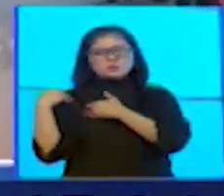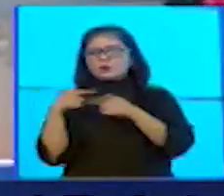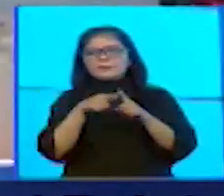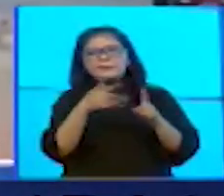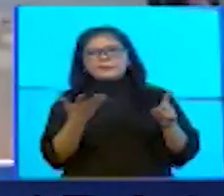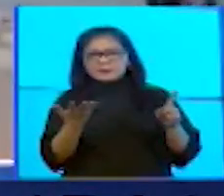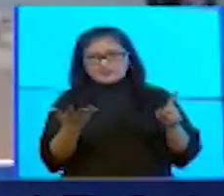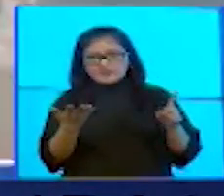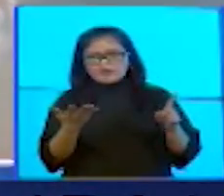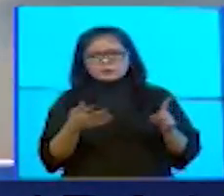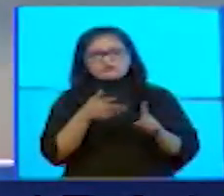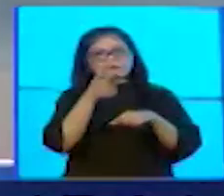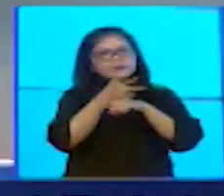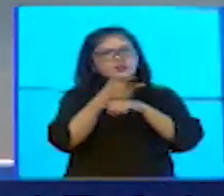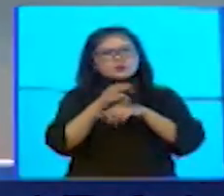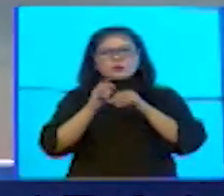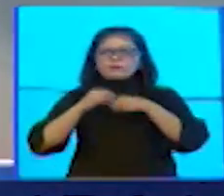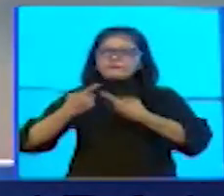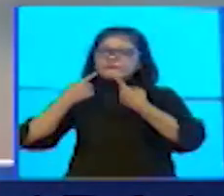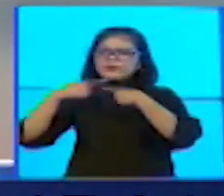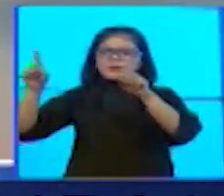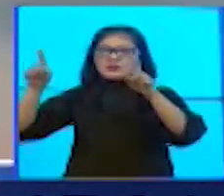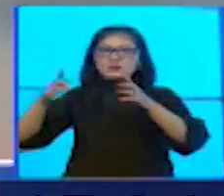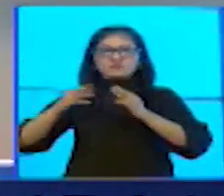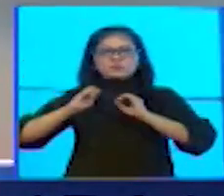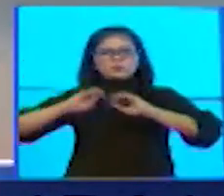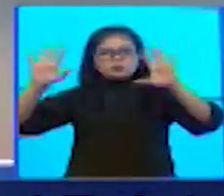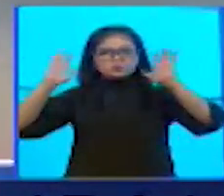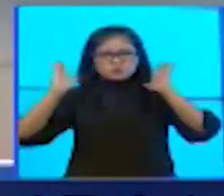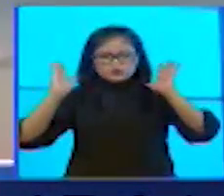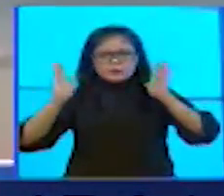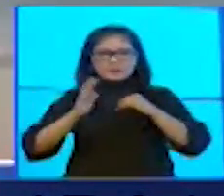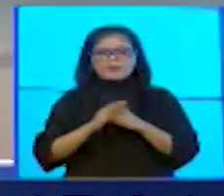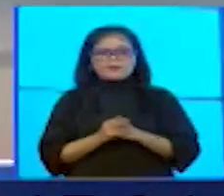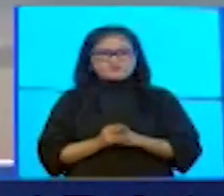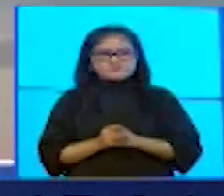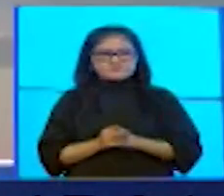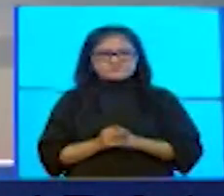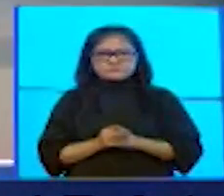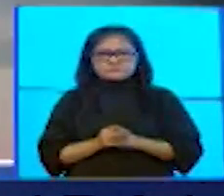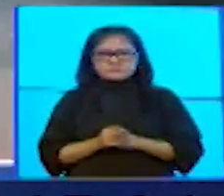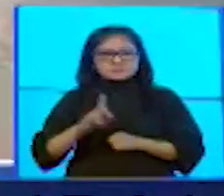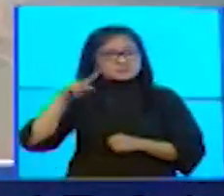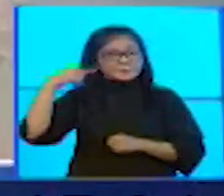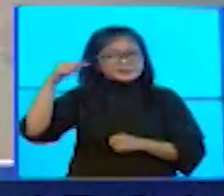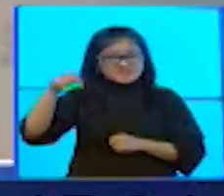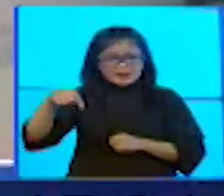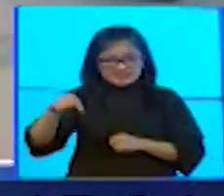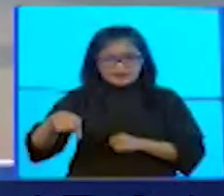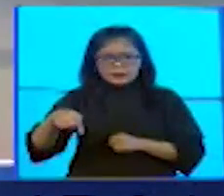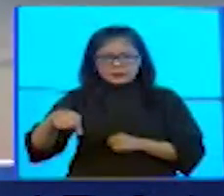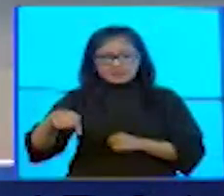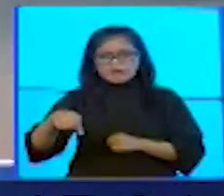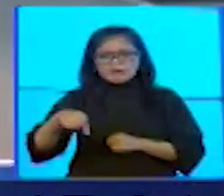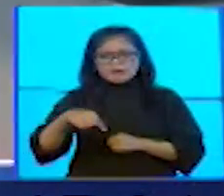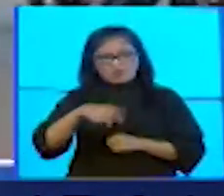tentang video yang ada di yang viral di media sosial tersebut Sampai dengan saat ini Hai yang